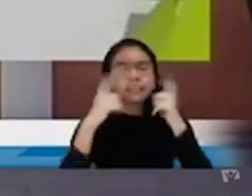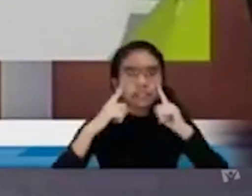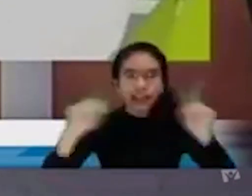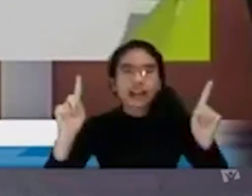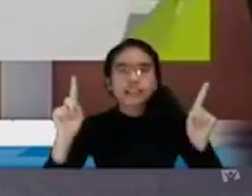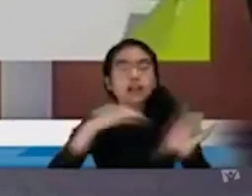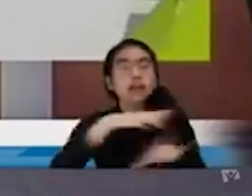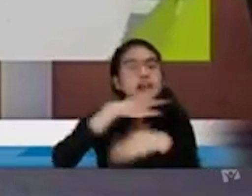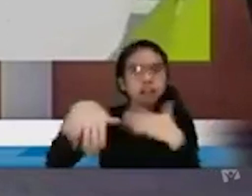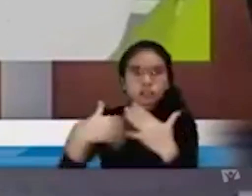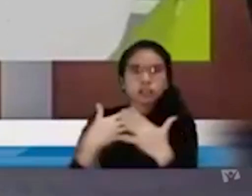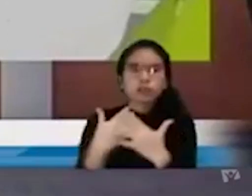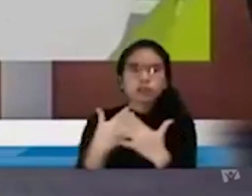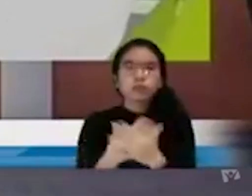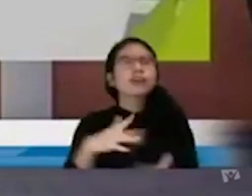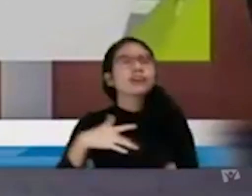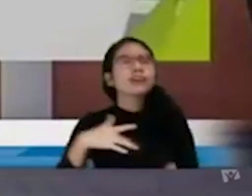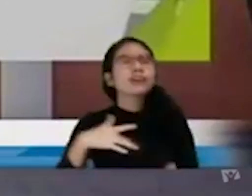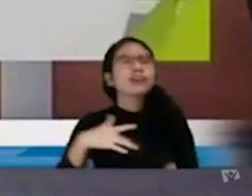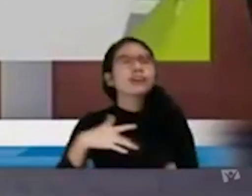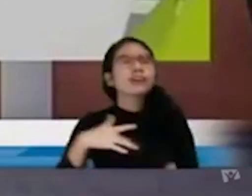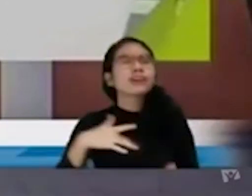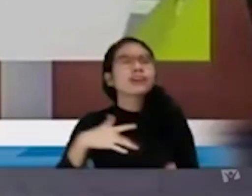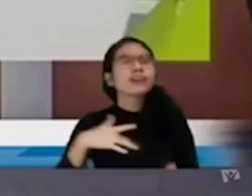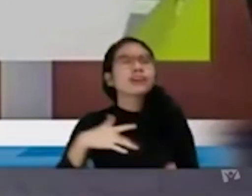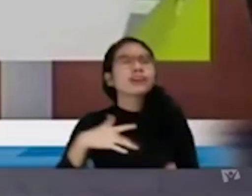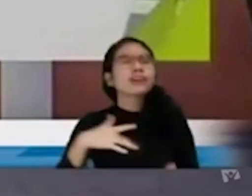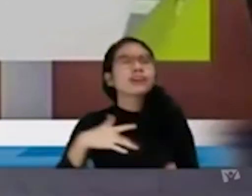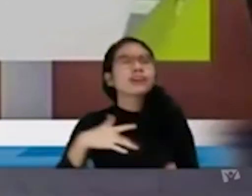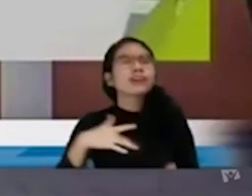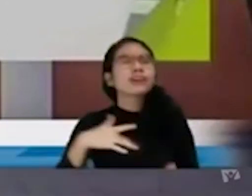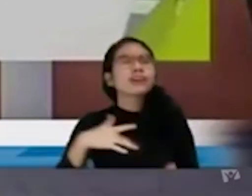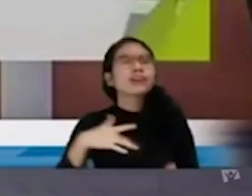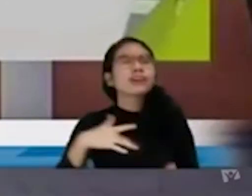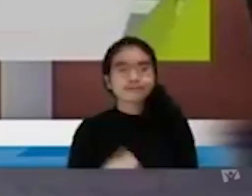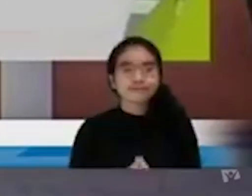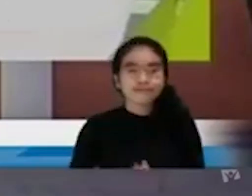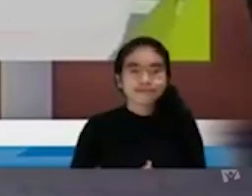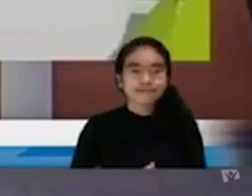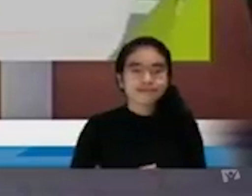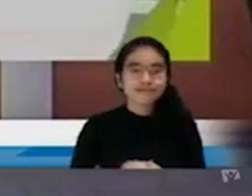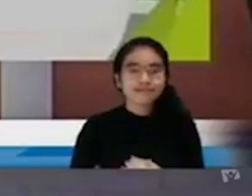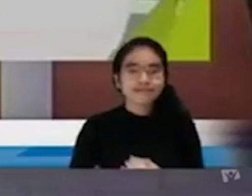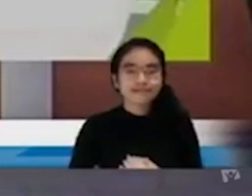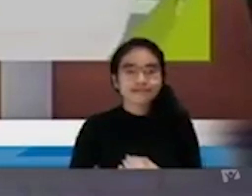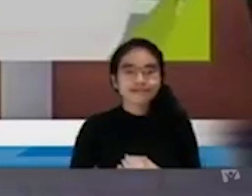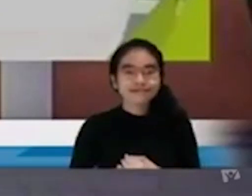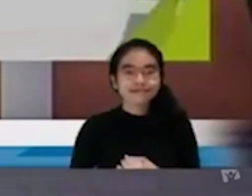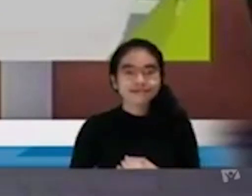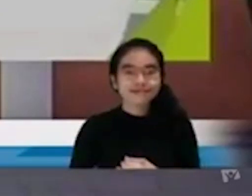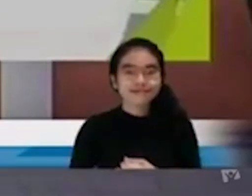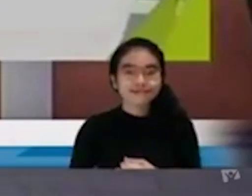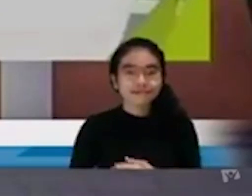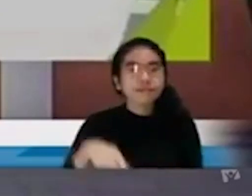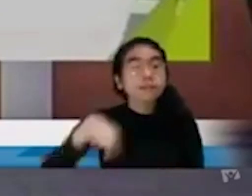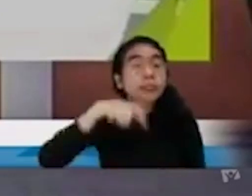Dan kita dengarkan orang-orang yang datang, bahkan yang terpapar dengan COVID, mereka itu